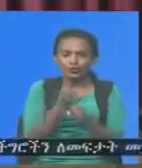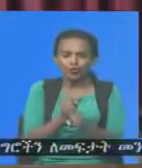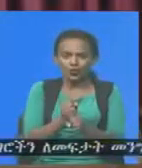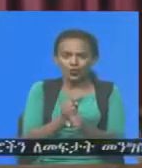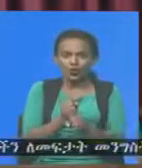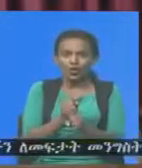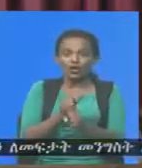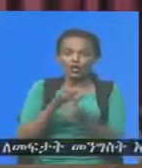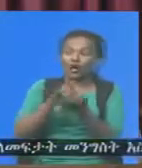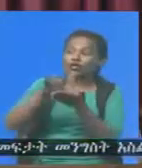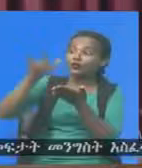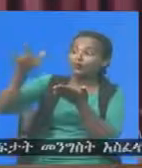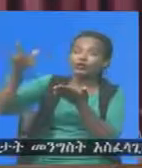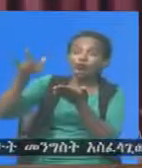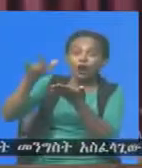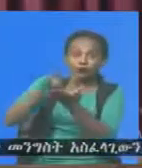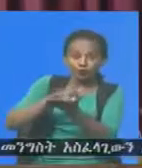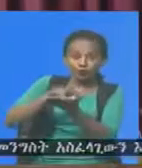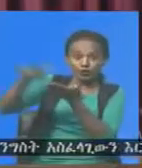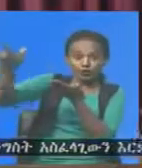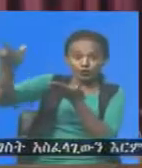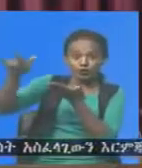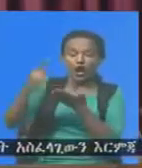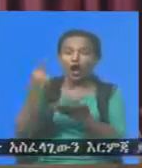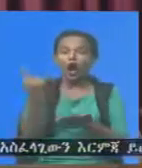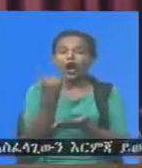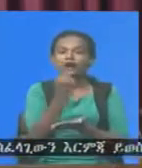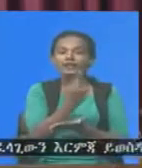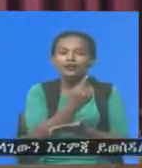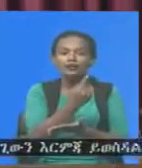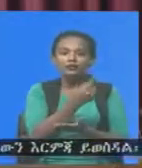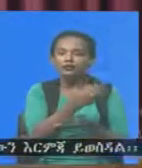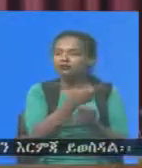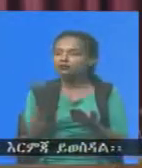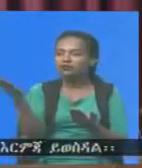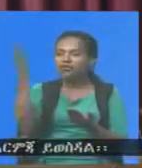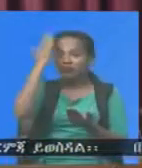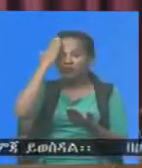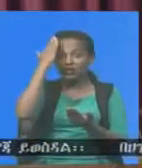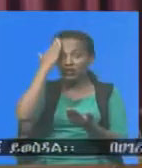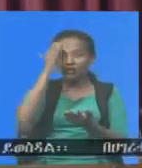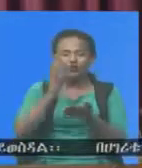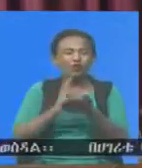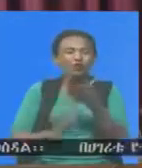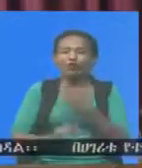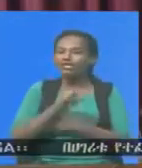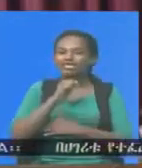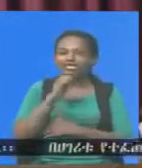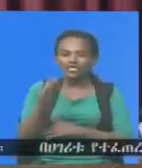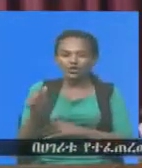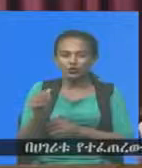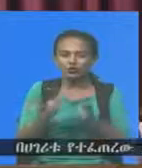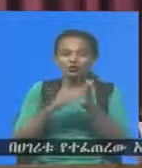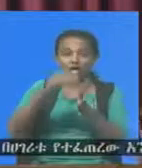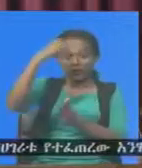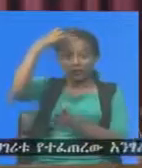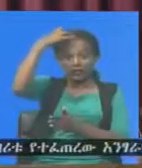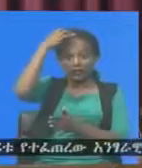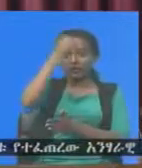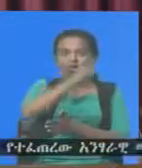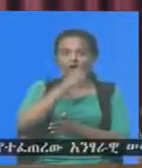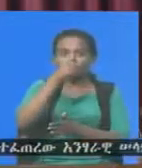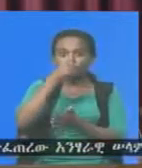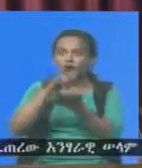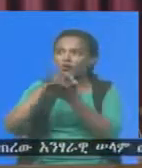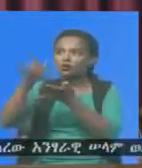የአየር መንገድ ማረፊያዎች አንዳንድ የምታቋቸው ሜጀሮች ማልዘረዝራቸው አሁን ለምሳሌ መንግስት ከኢትዮጵያ አየር መንገድ